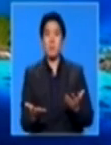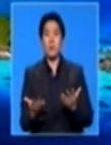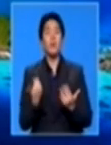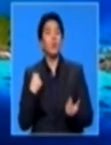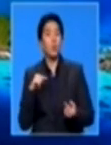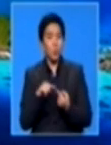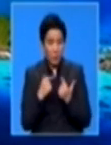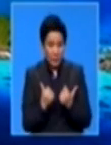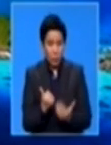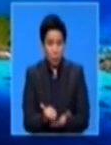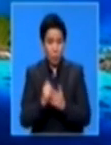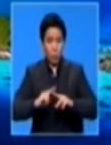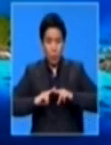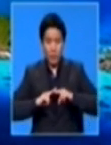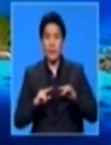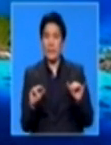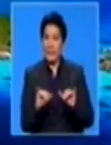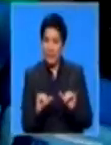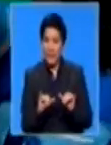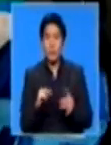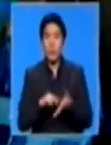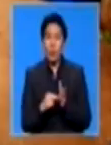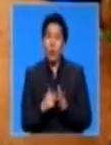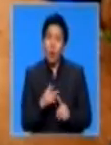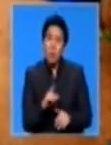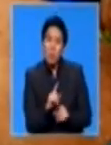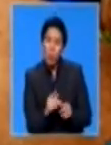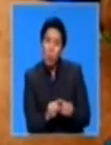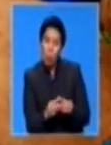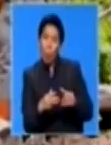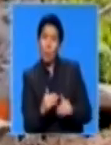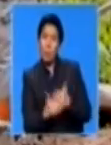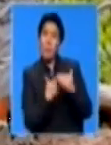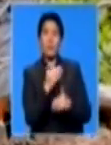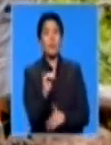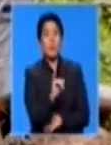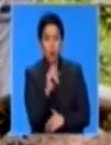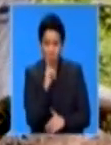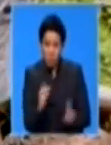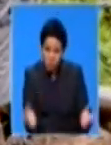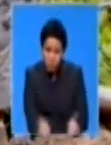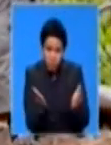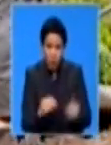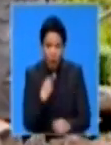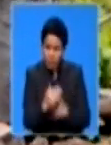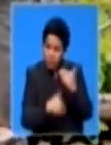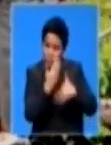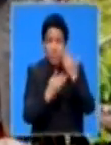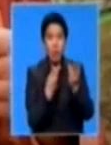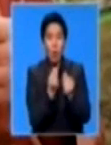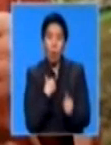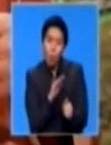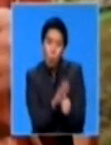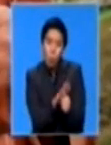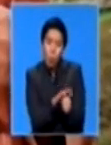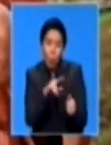ก็ยังช่วยตัวเองไม่ได้เหมือนเดิมเหมือนกับเราเลี้ยงแม่เขาโตนะวันนี้ต้องให้ประชาชนเขาโตเร็วๆนะไม่ใช่ต้องอบอุ้มดูแ